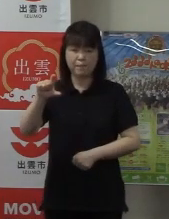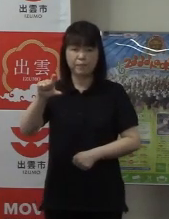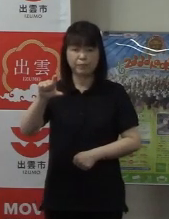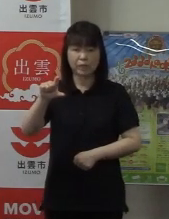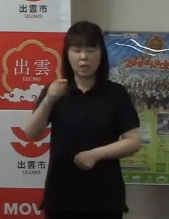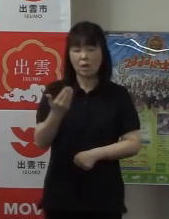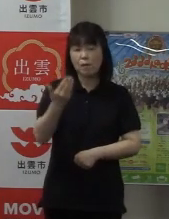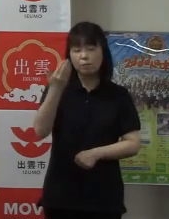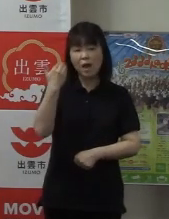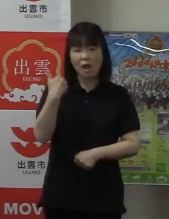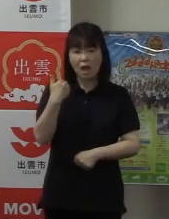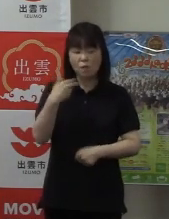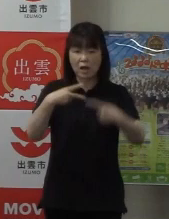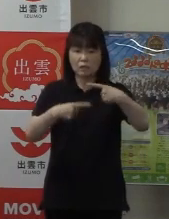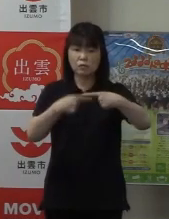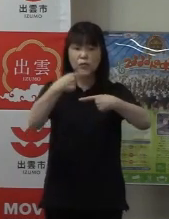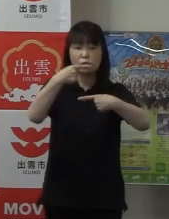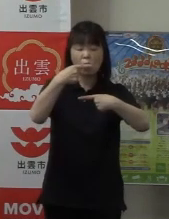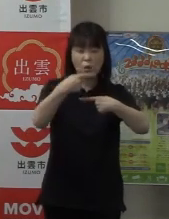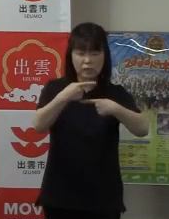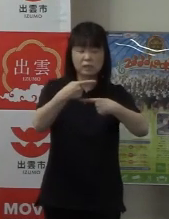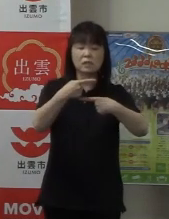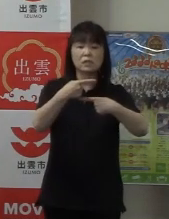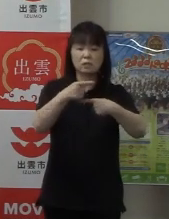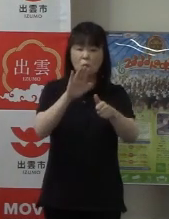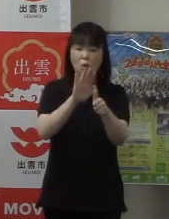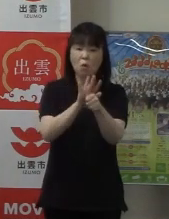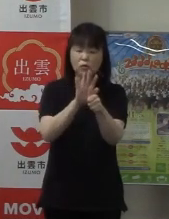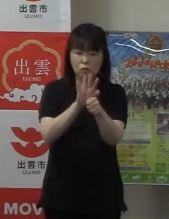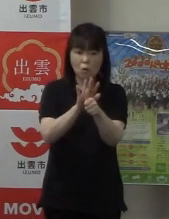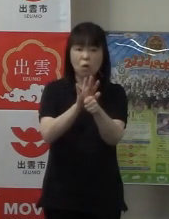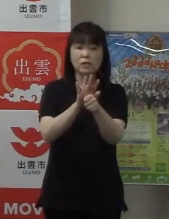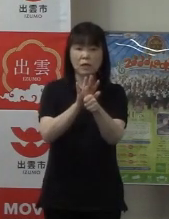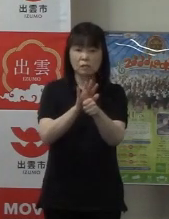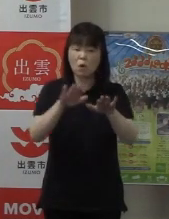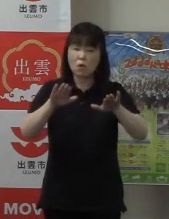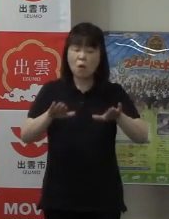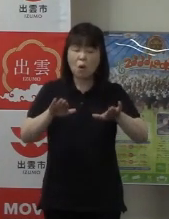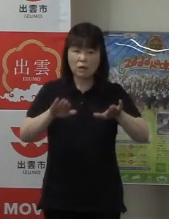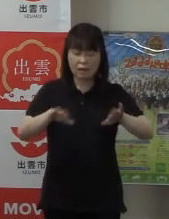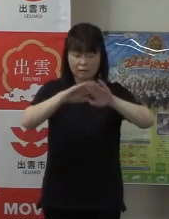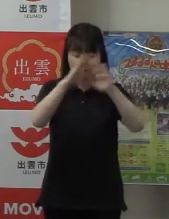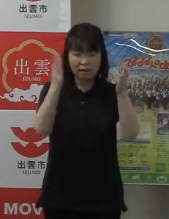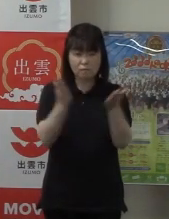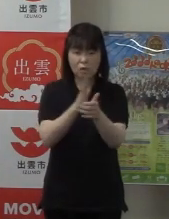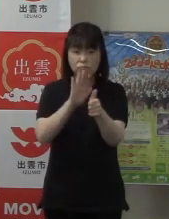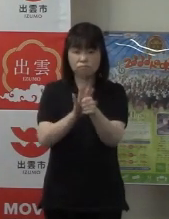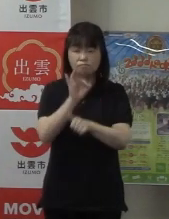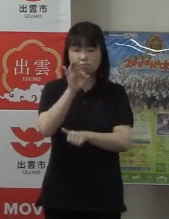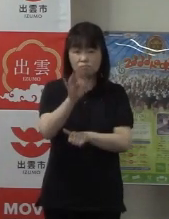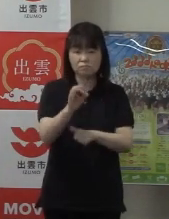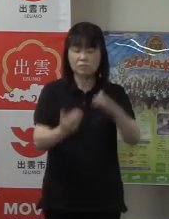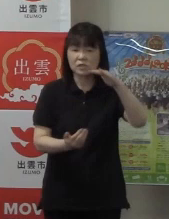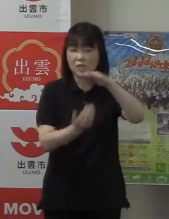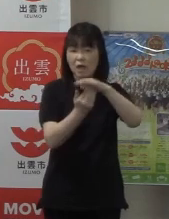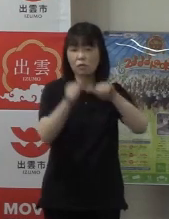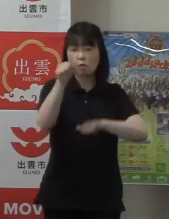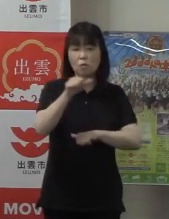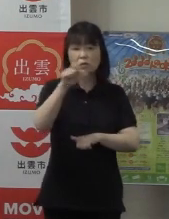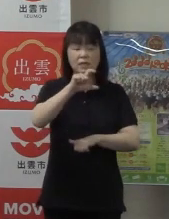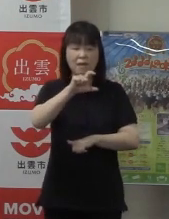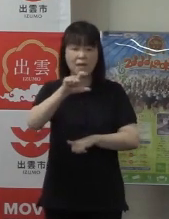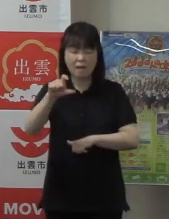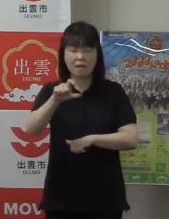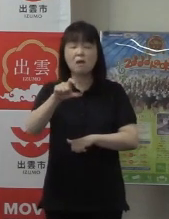2分の1補助の上限5000円の1回でありましたが、これを全額助成の上限5000円、これを2